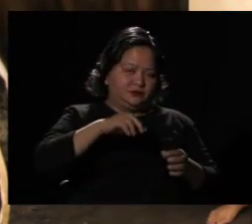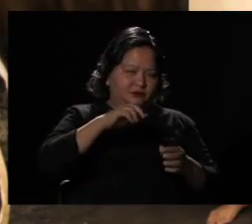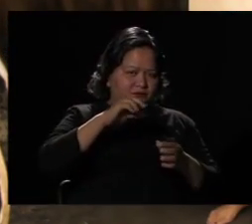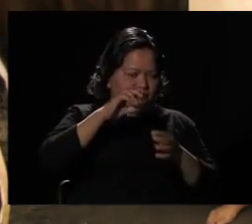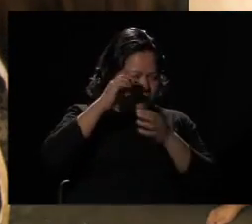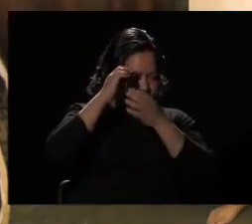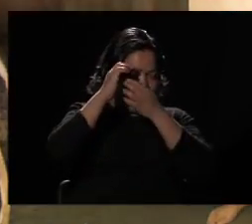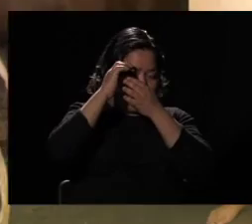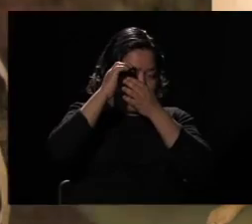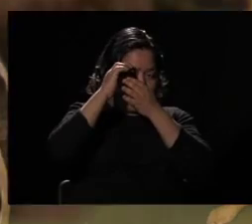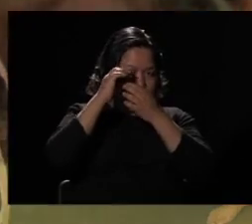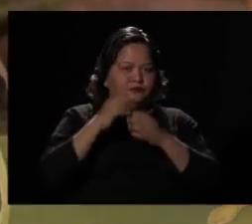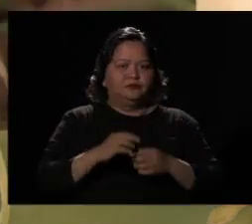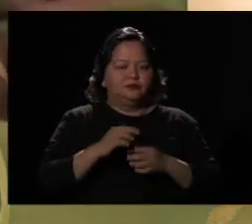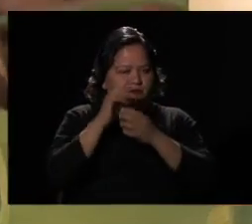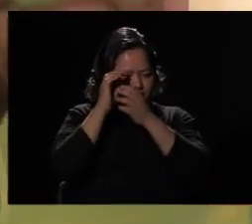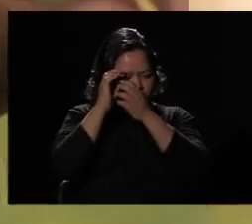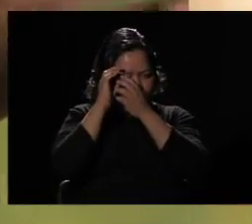fugo